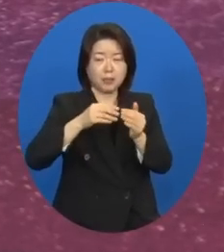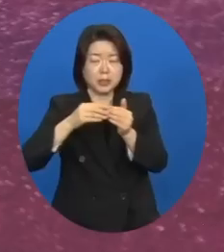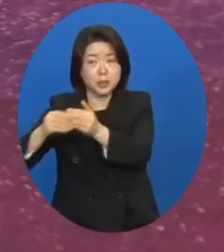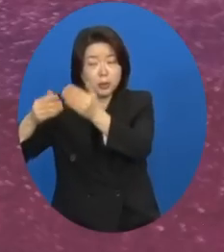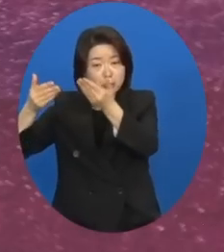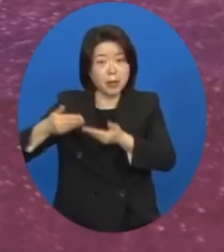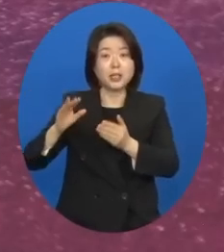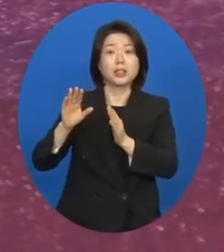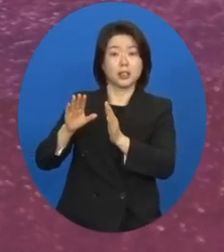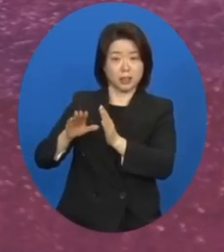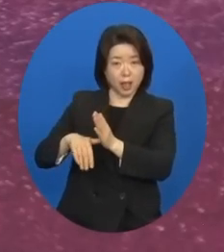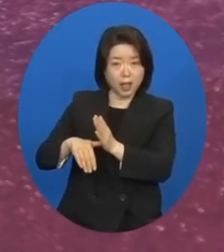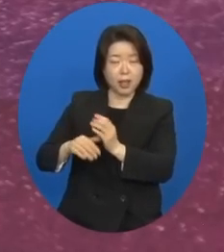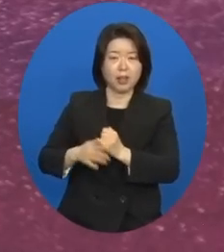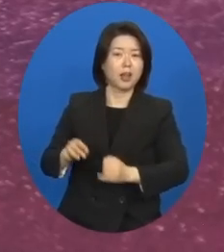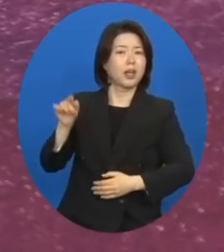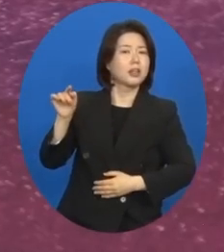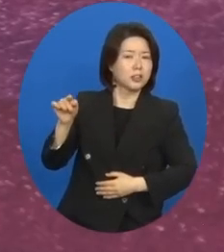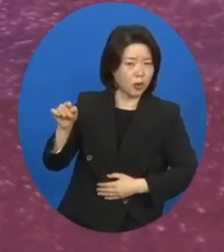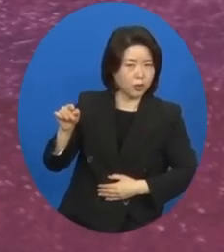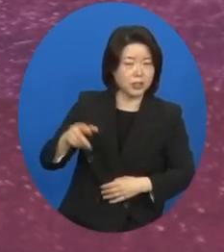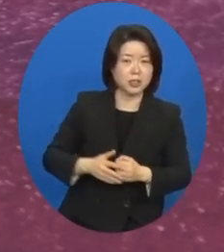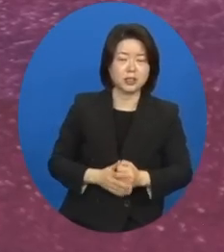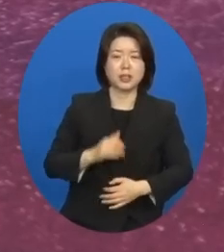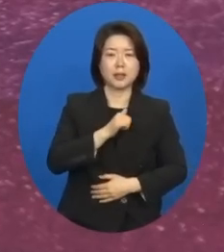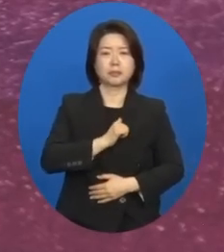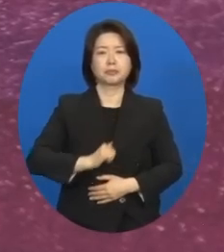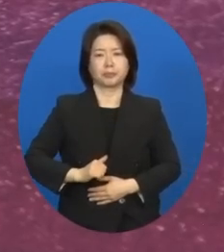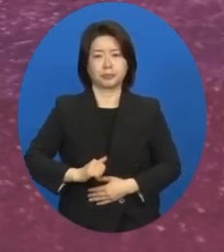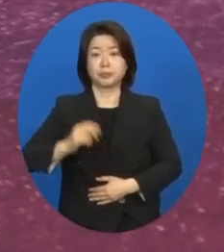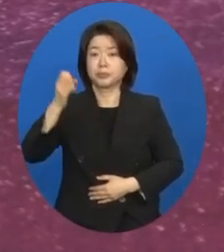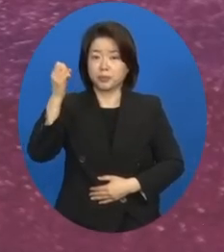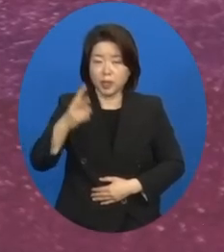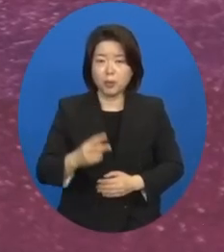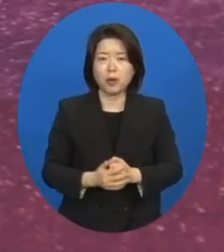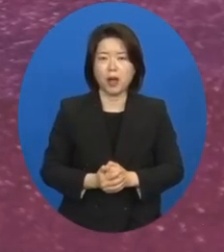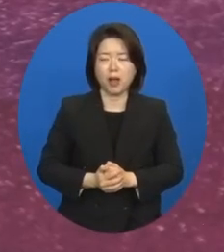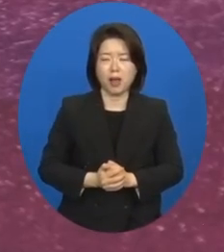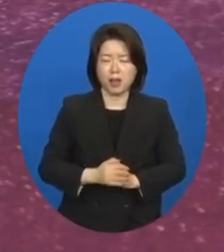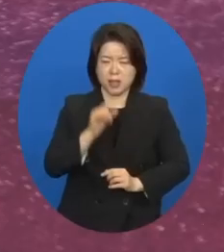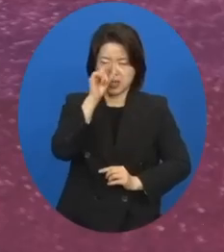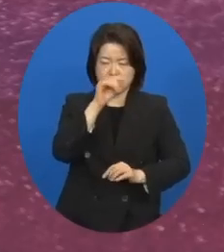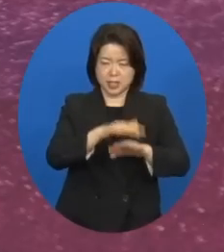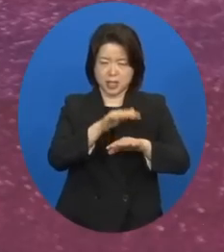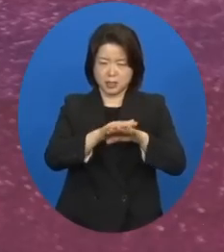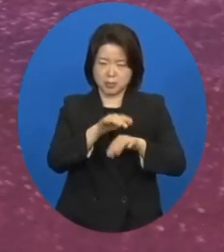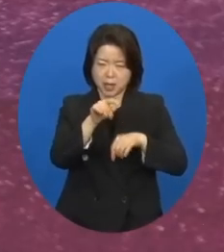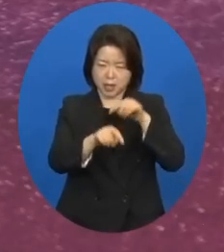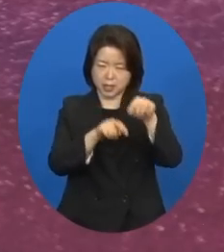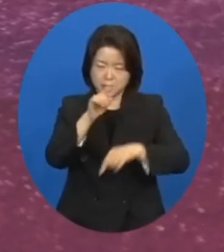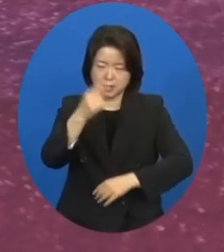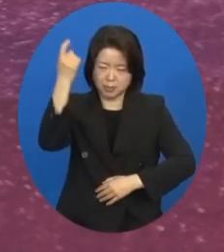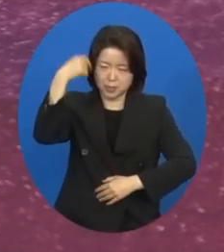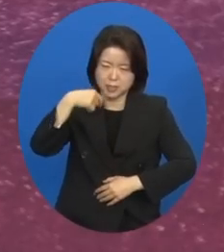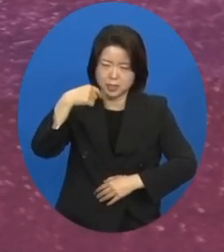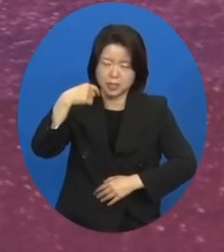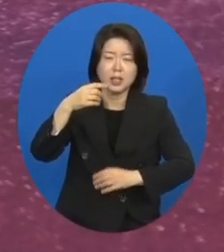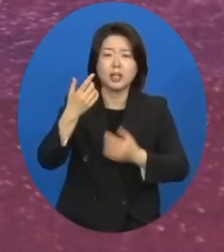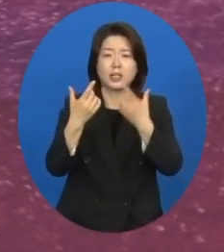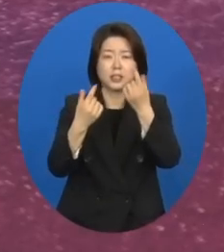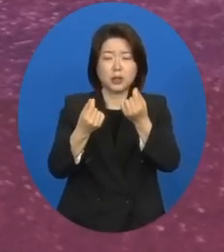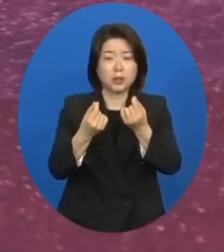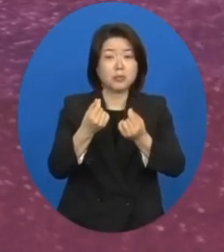때 그것이 인내, 또한 가시밭길처럼 여겨질 때도 있지만